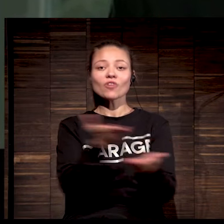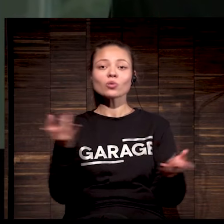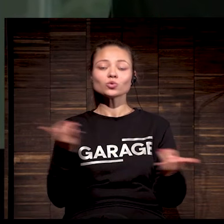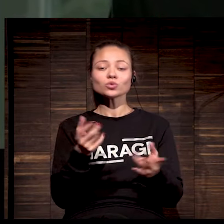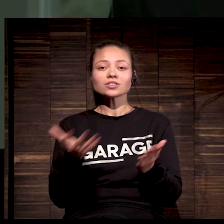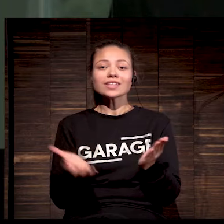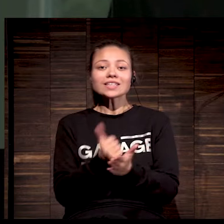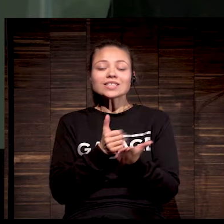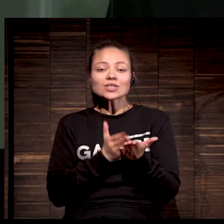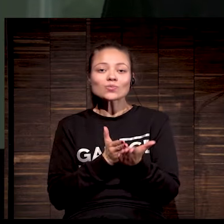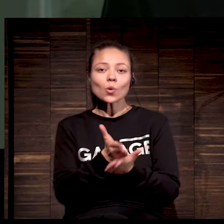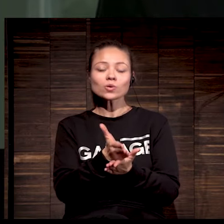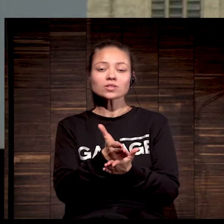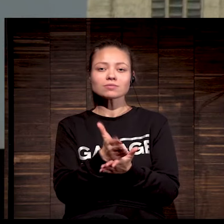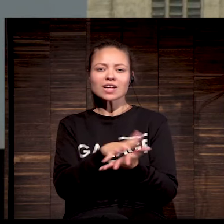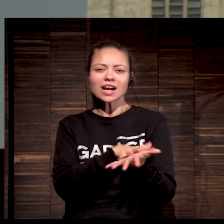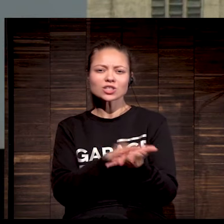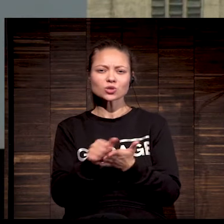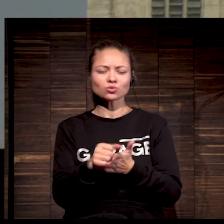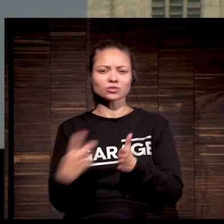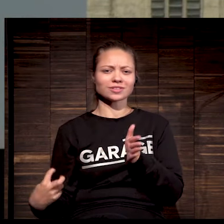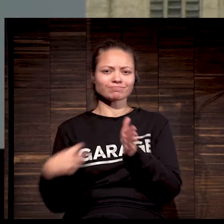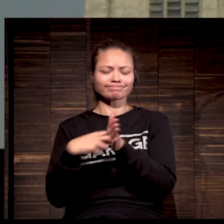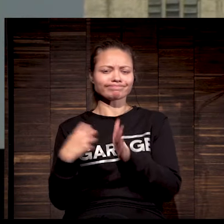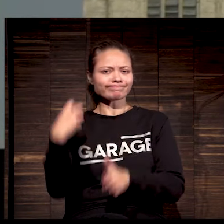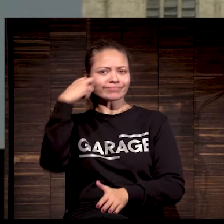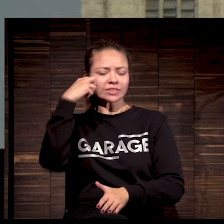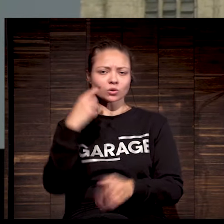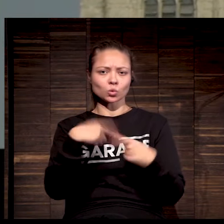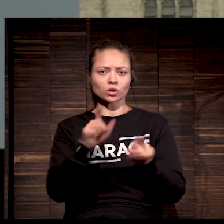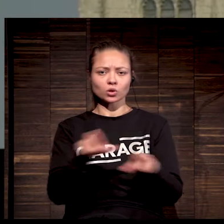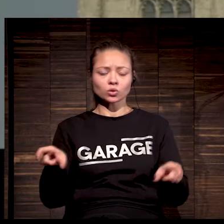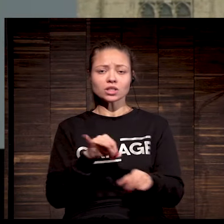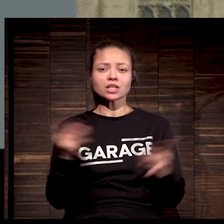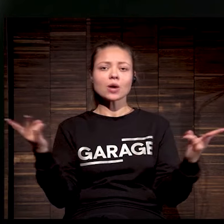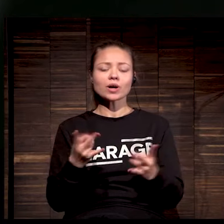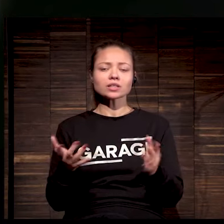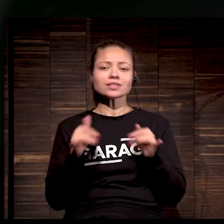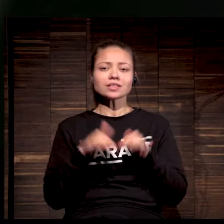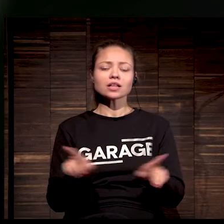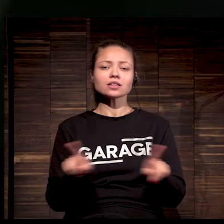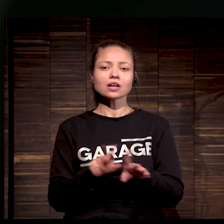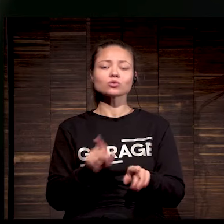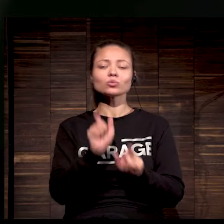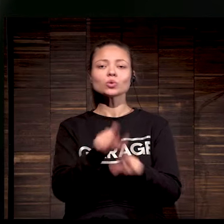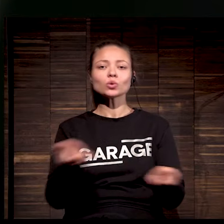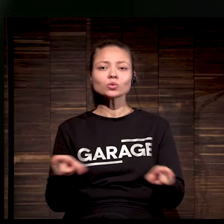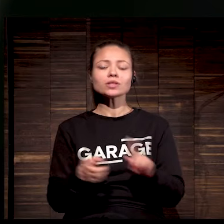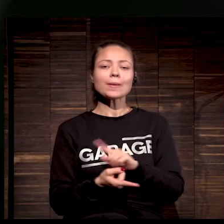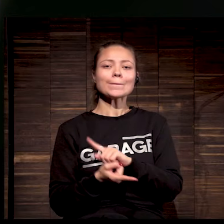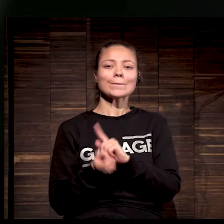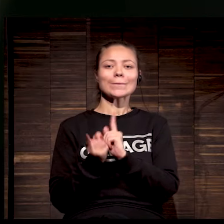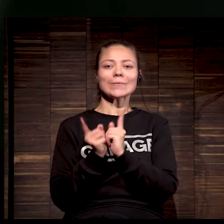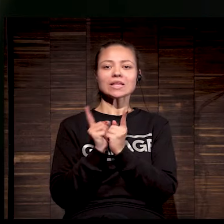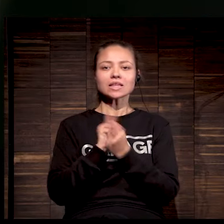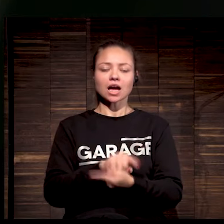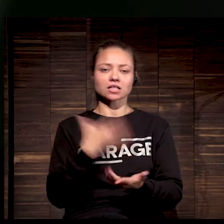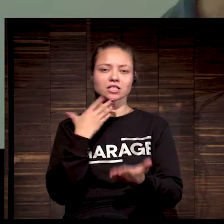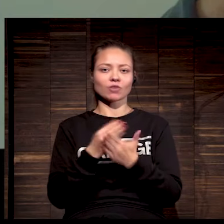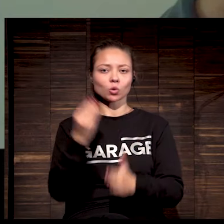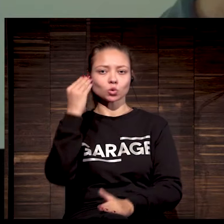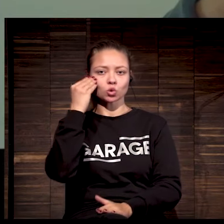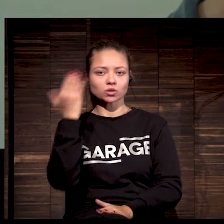способ разрушить стереотип о других людей и необходимо делать так чтобы люди меняли свою точку